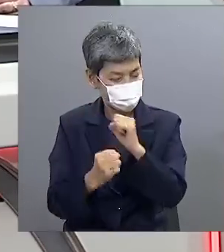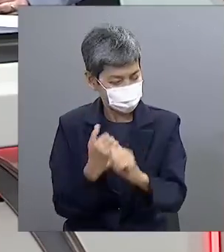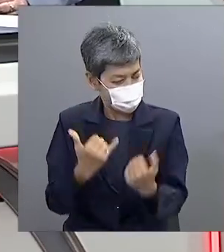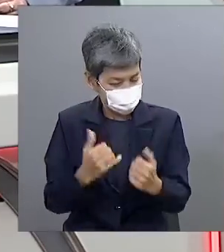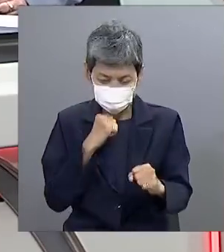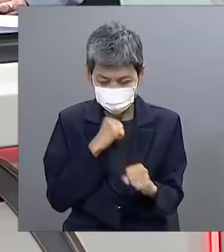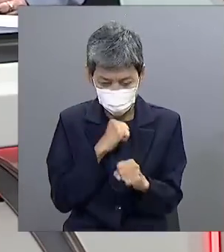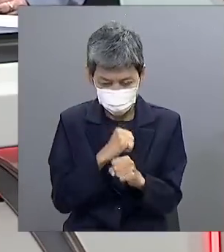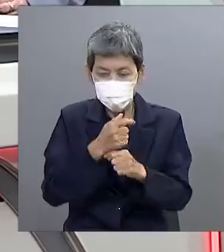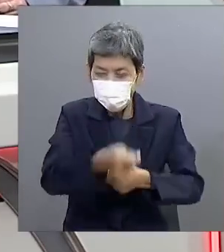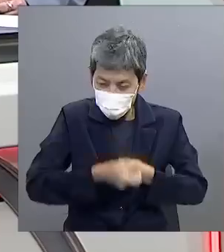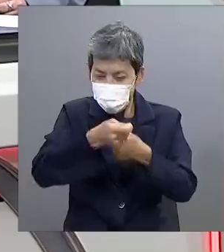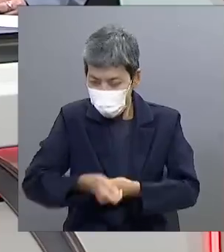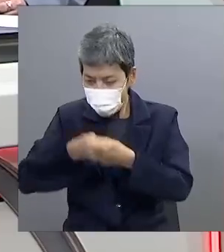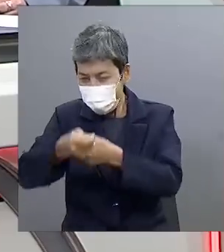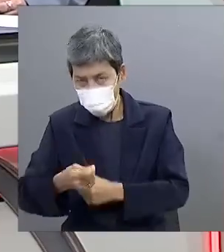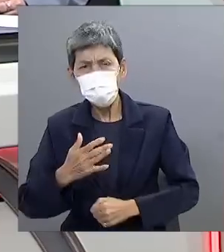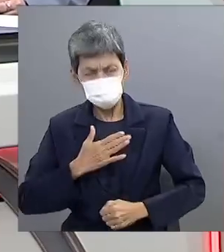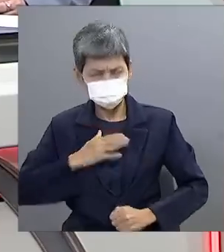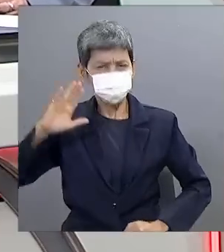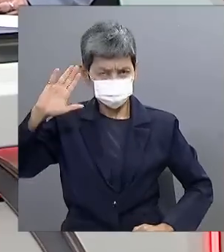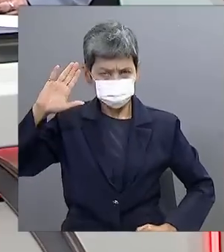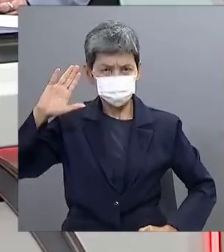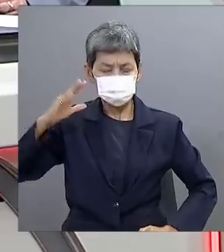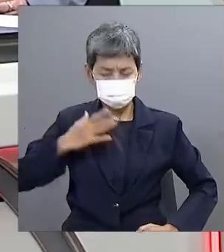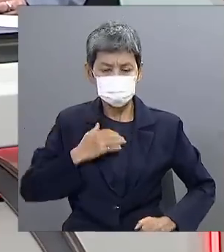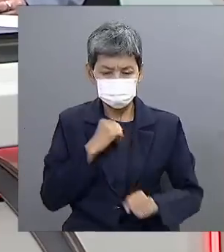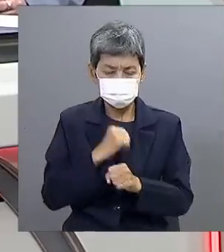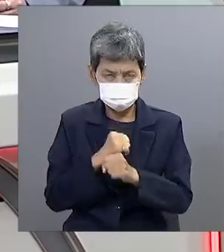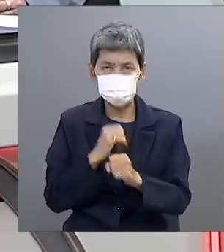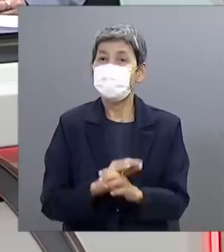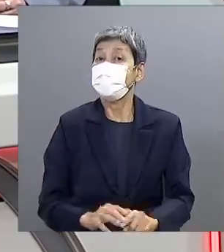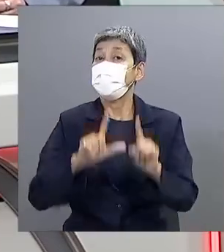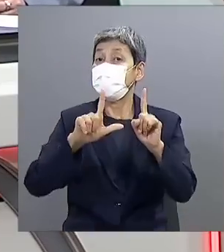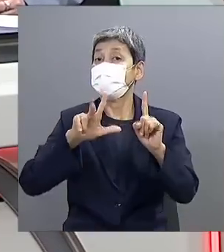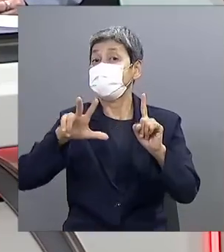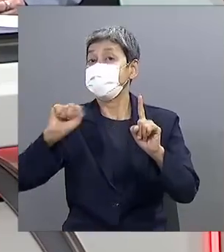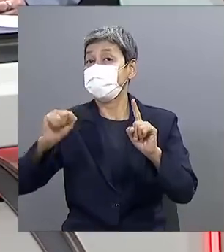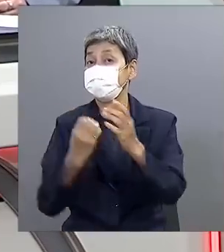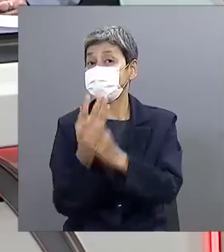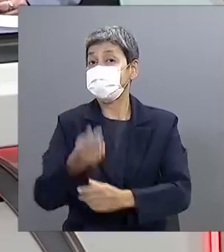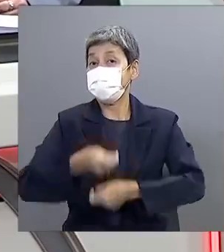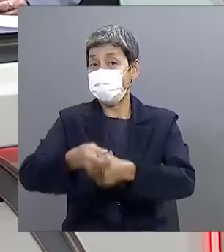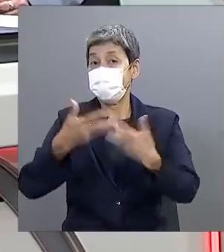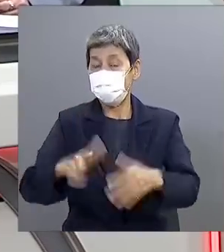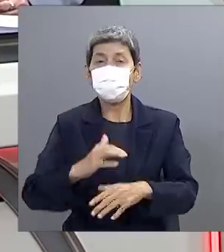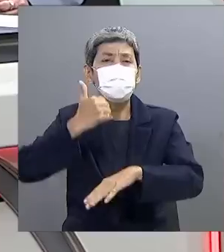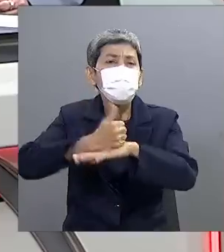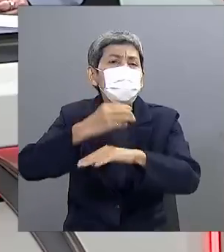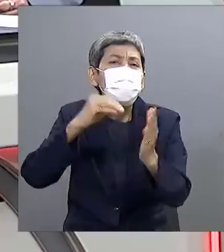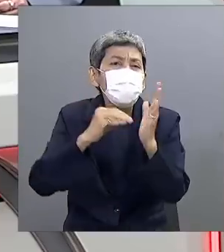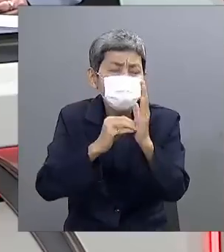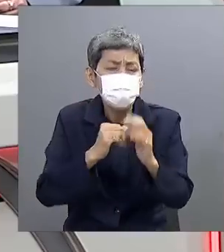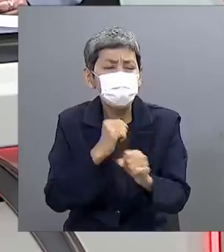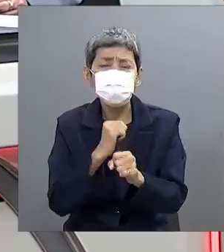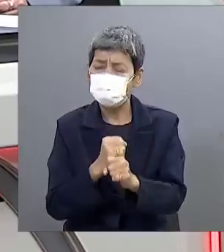อนนี้มีคนแสดงความจำนงเข้ามาเดือนเดียวทะลุไปแล้ว1ล้าน3แสนต้นนะคะแต่ว่าทางผู้ว่าก็บอกว่าถึงจะแสดงความจำนง